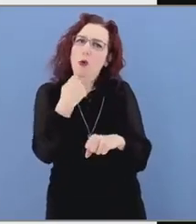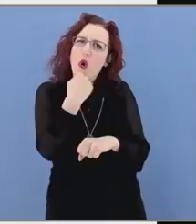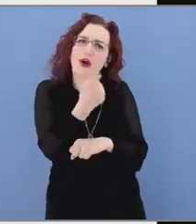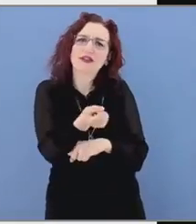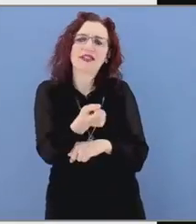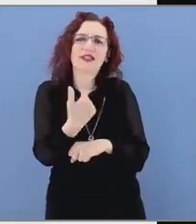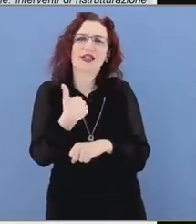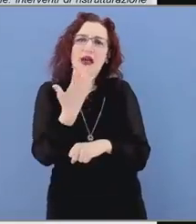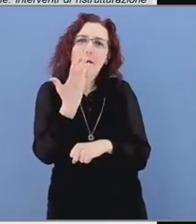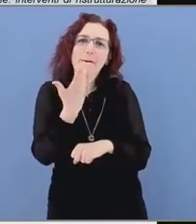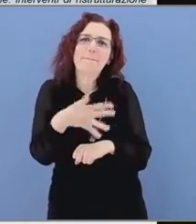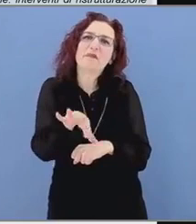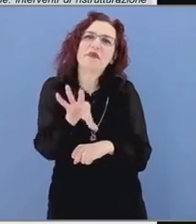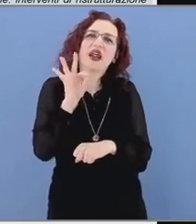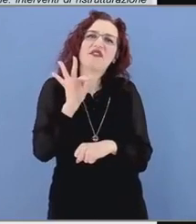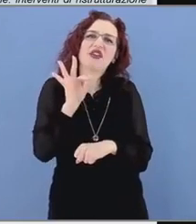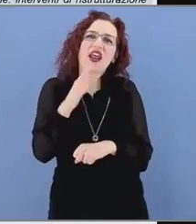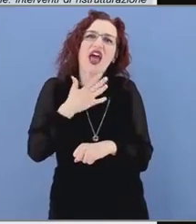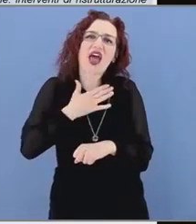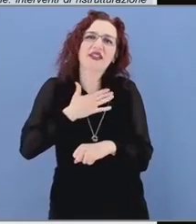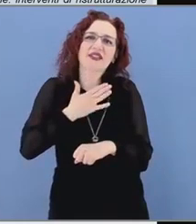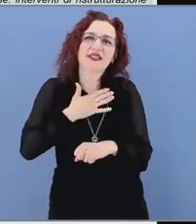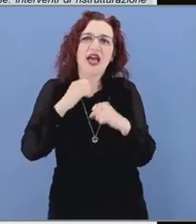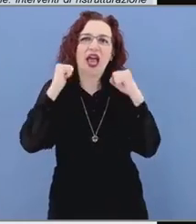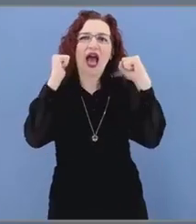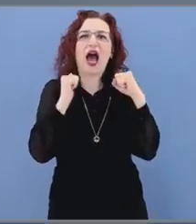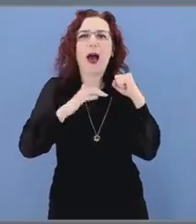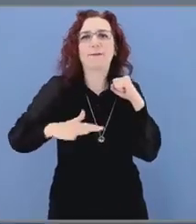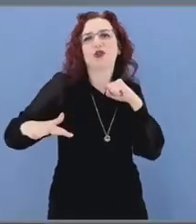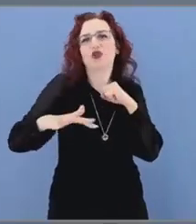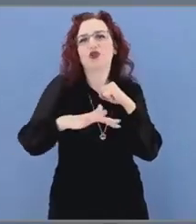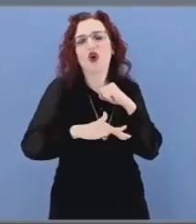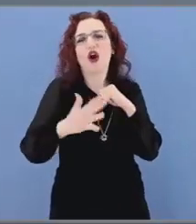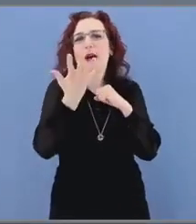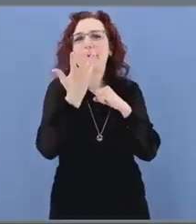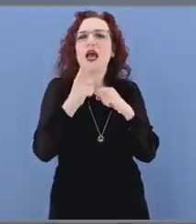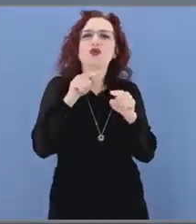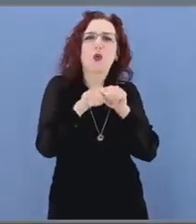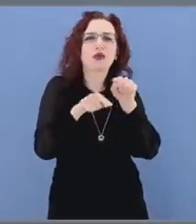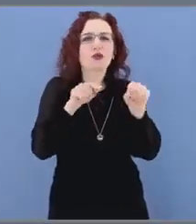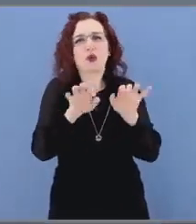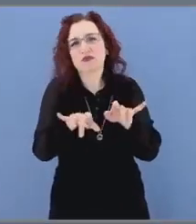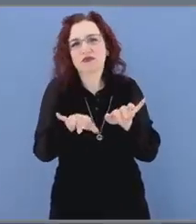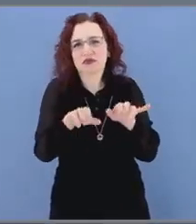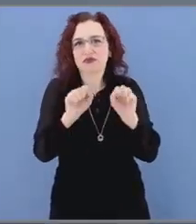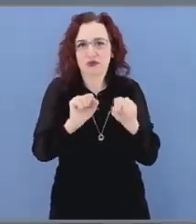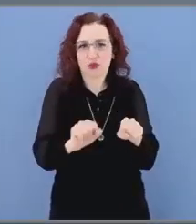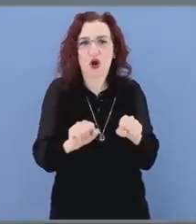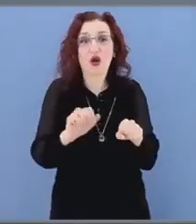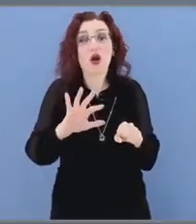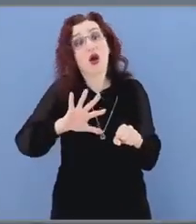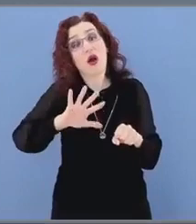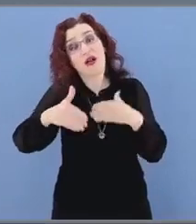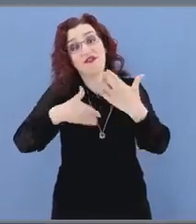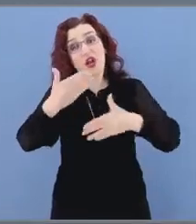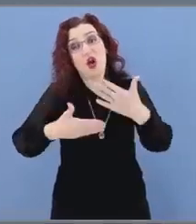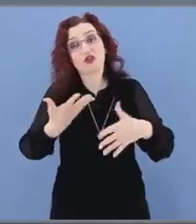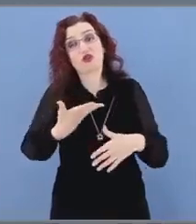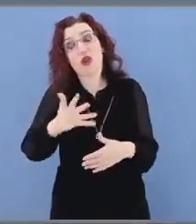di chi abita questo quartiere. Vado veloce sull'efficientamento energetico, un altro bellissimo progetto di Regione Lazio. Abbiamo